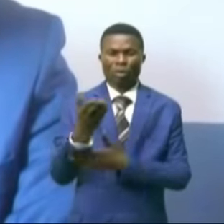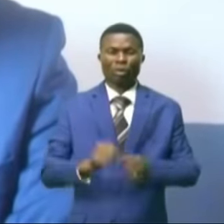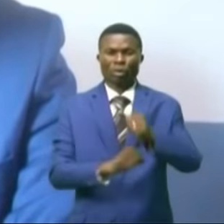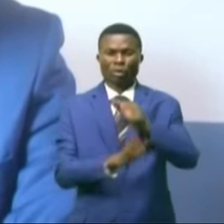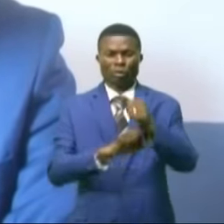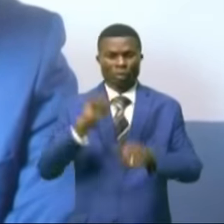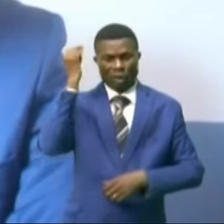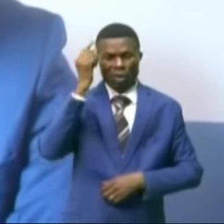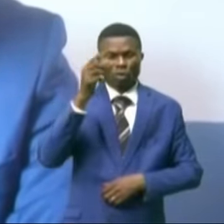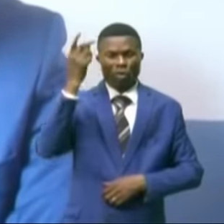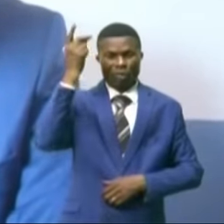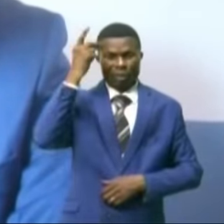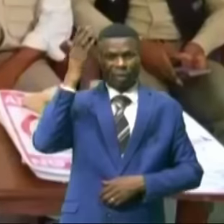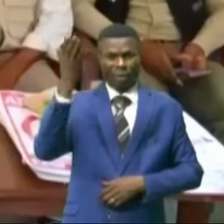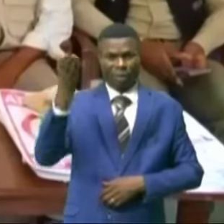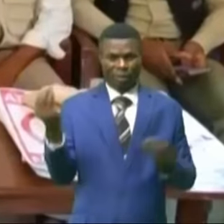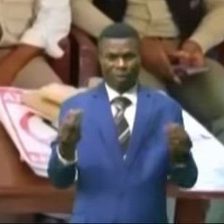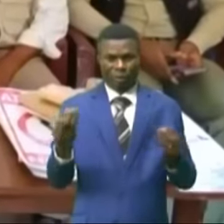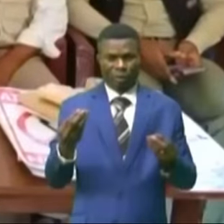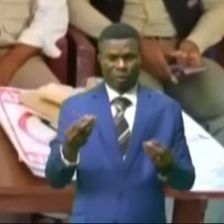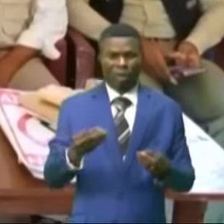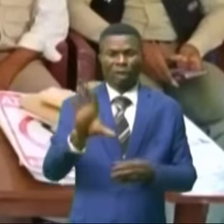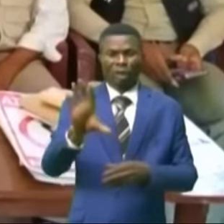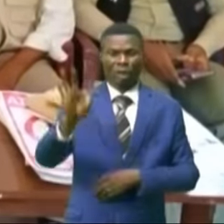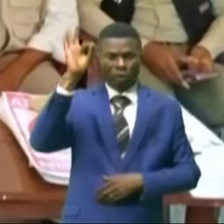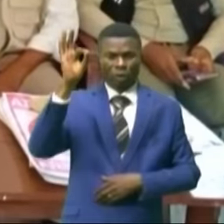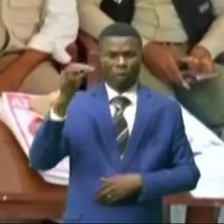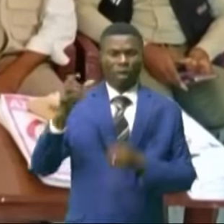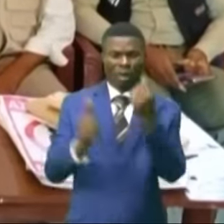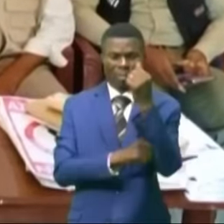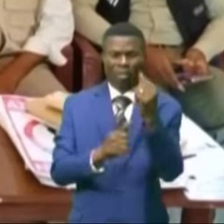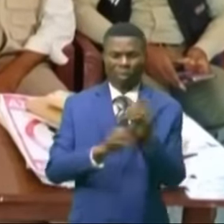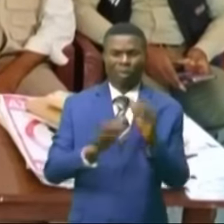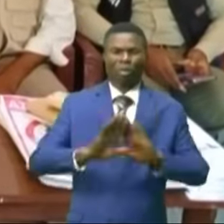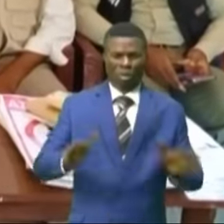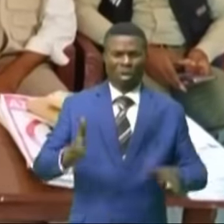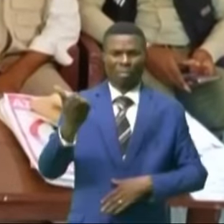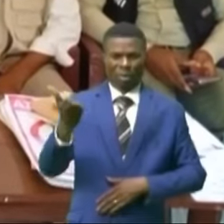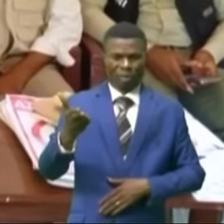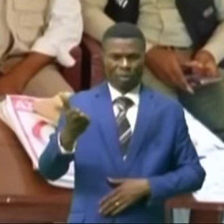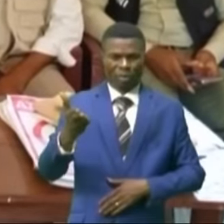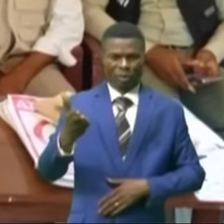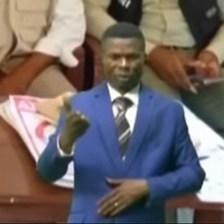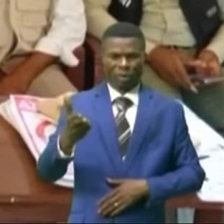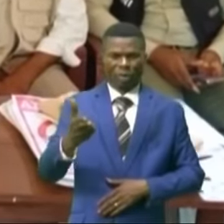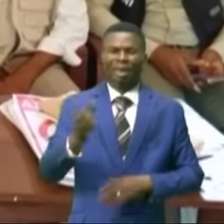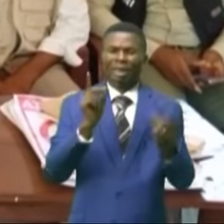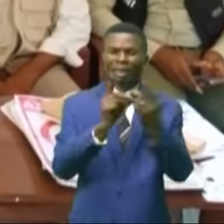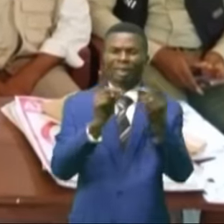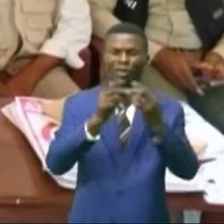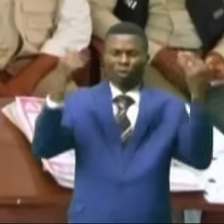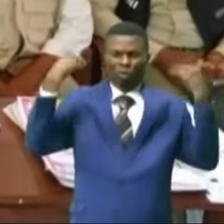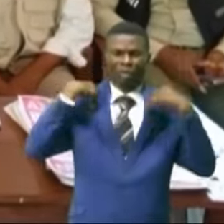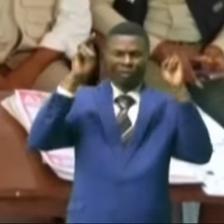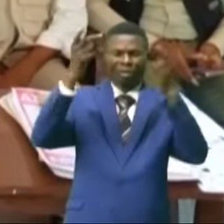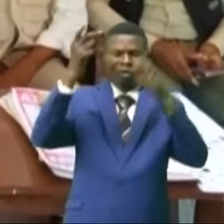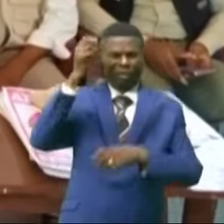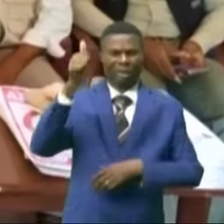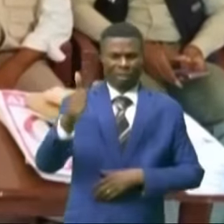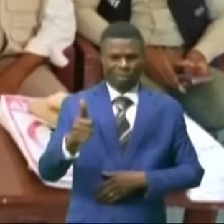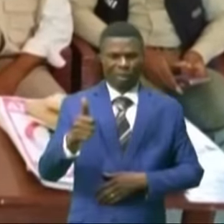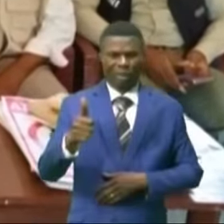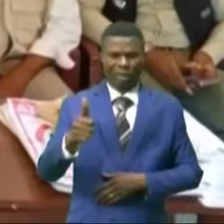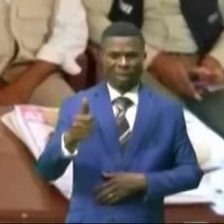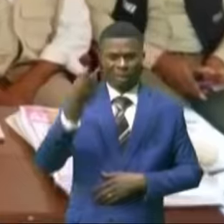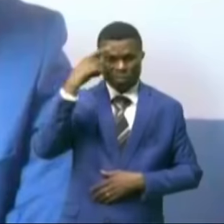central. C'est pourquoi nous avons porté les choix vers quelqu'un qui a l'appui de l'autorité nationale